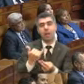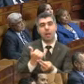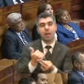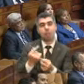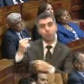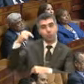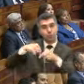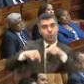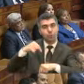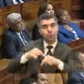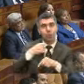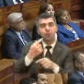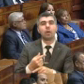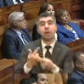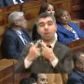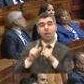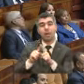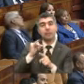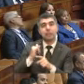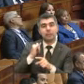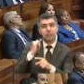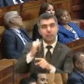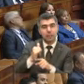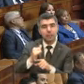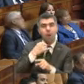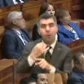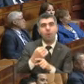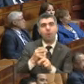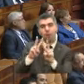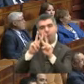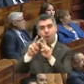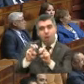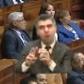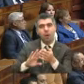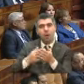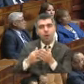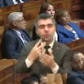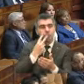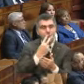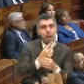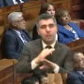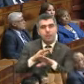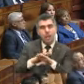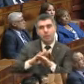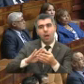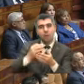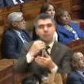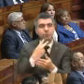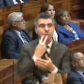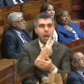لقد تعب مغاربة العالم من وضع الترقب الذي طال في انتظار استكمال مواطنتهم،